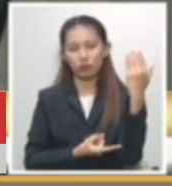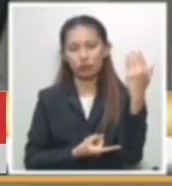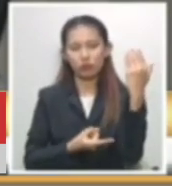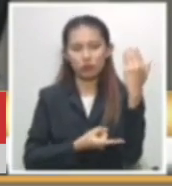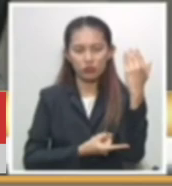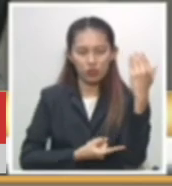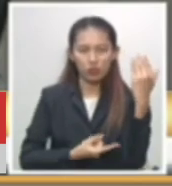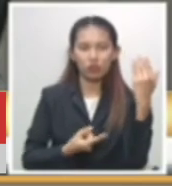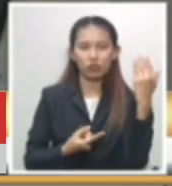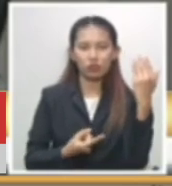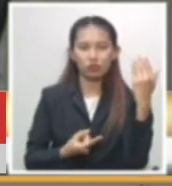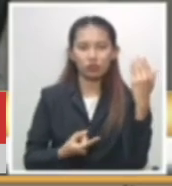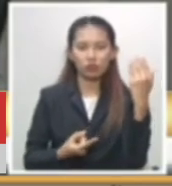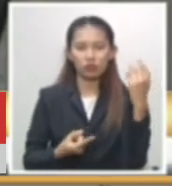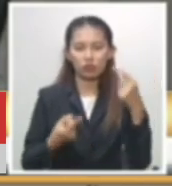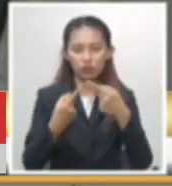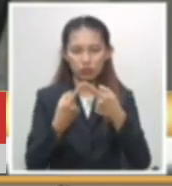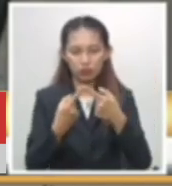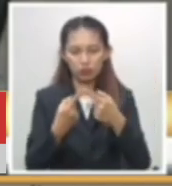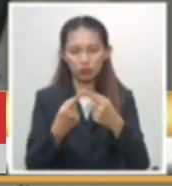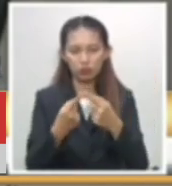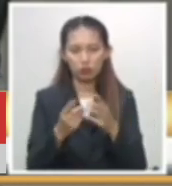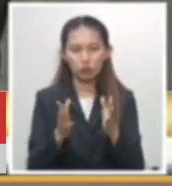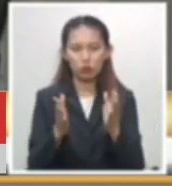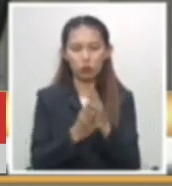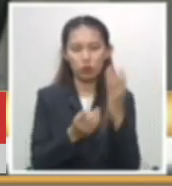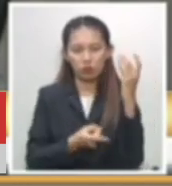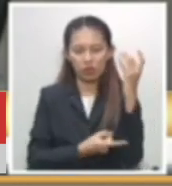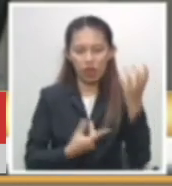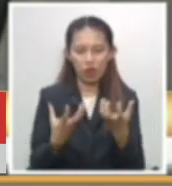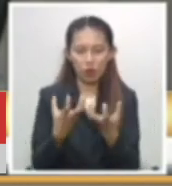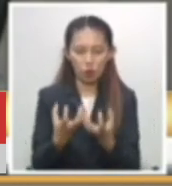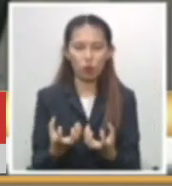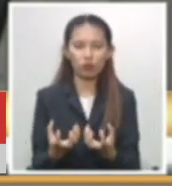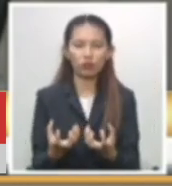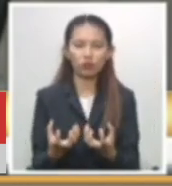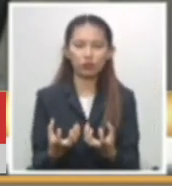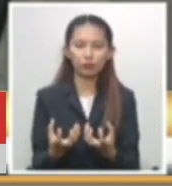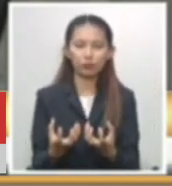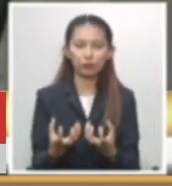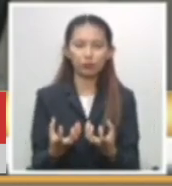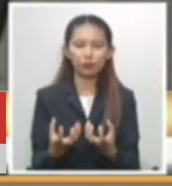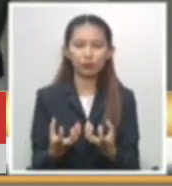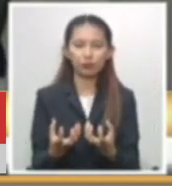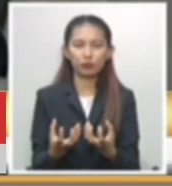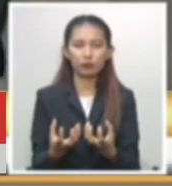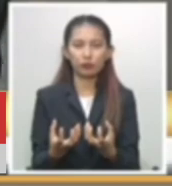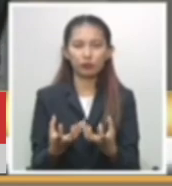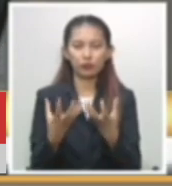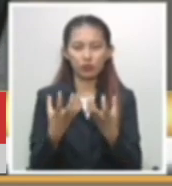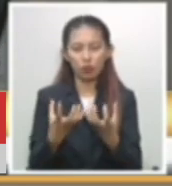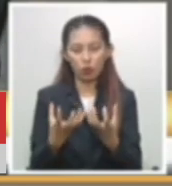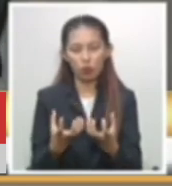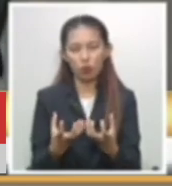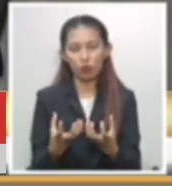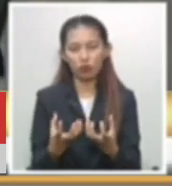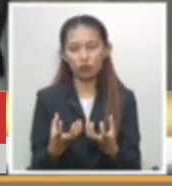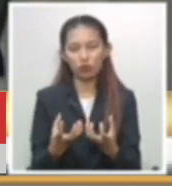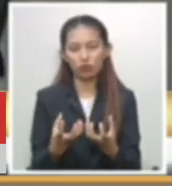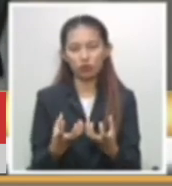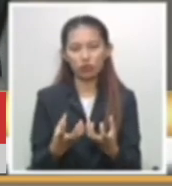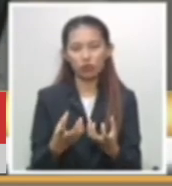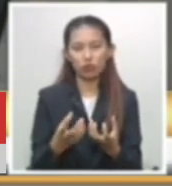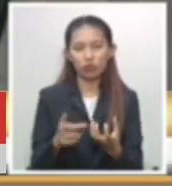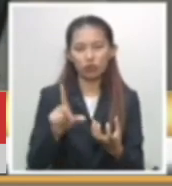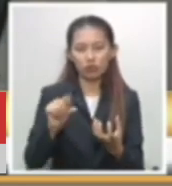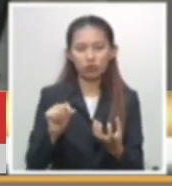ครับแต่ยางก้อนยางก้อนถ้วยกิโลละ23บ